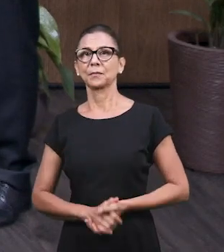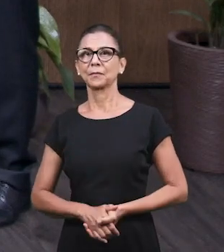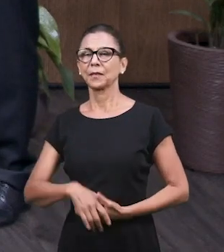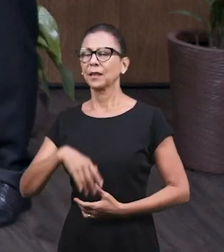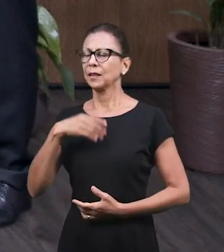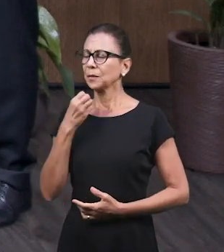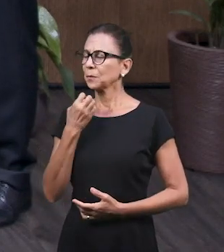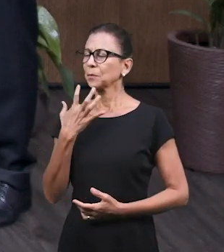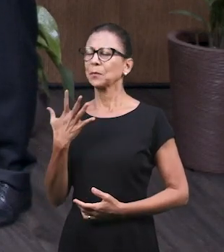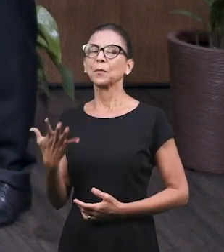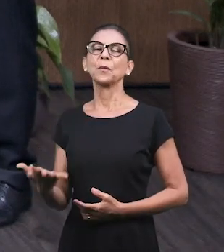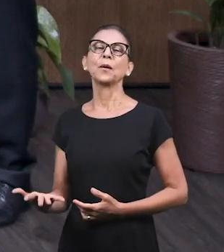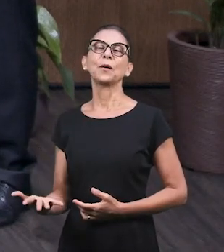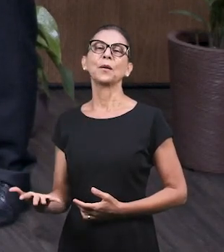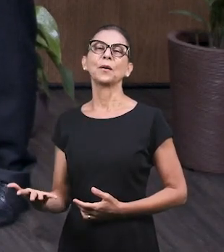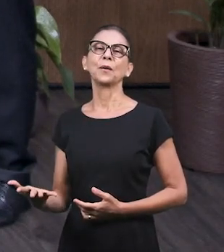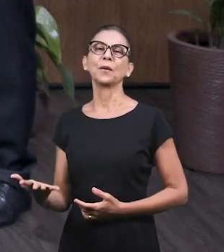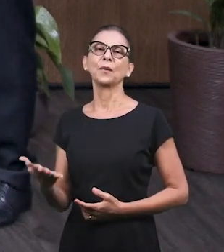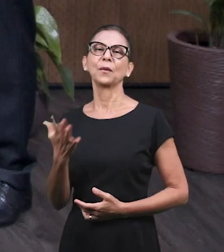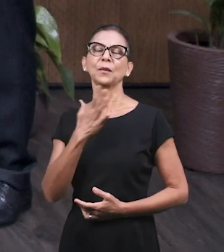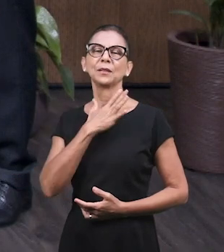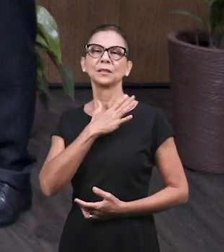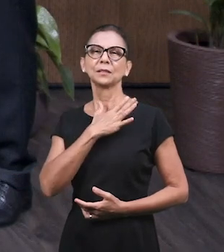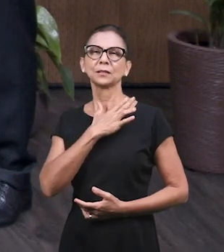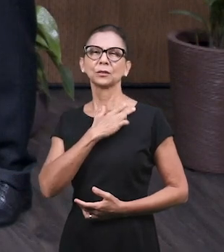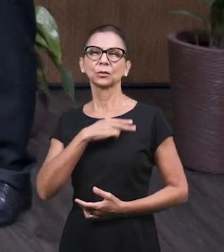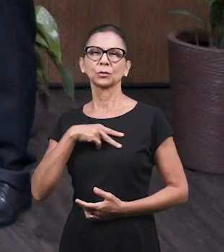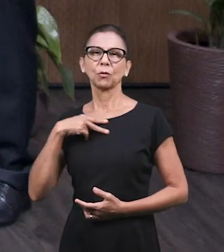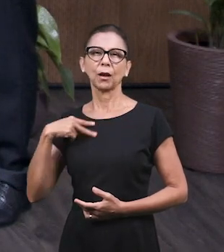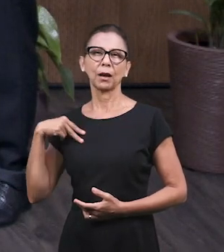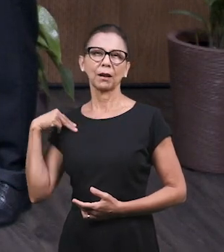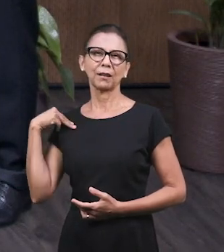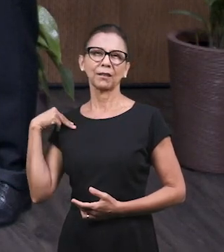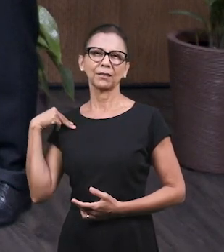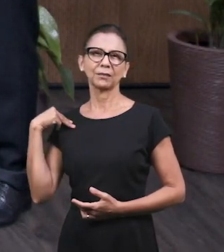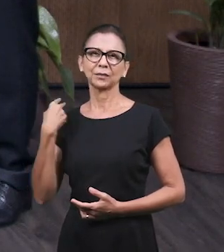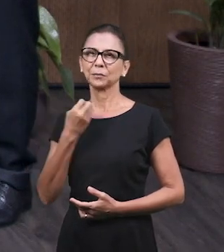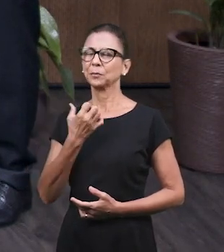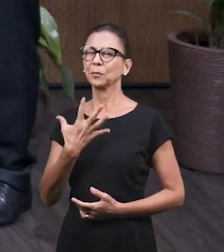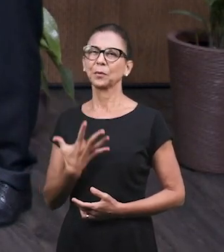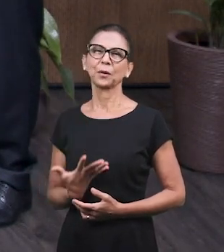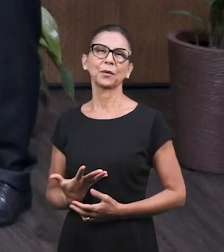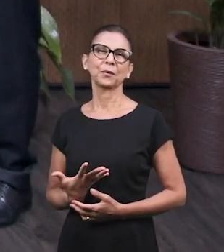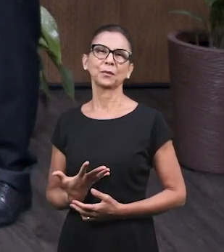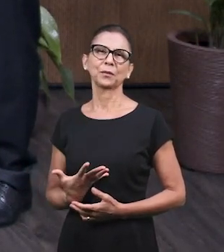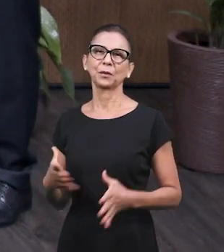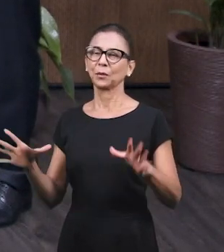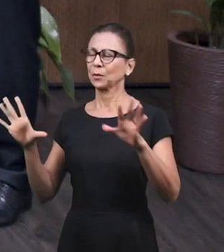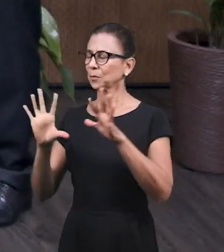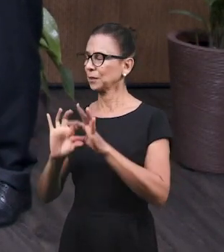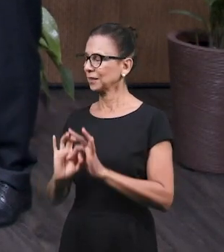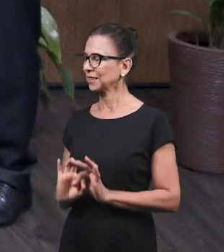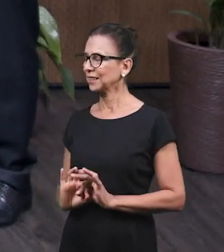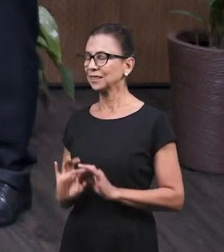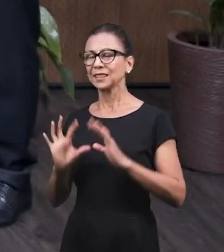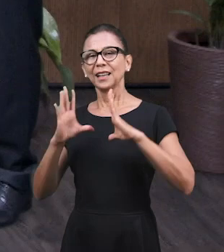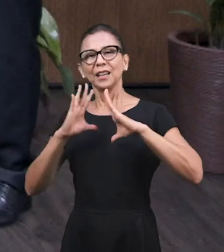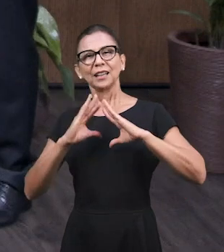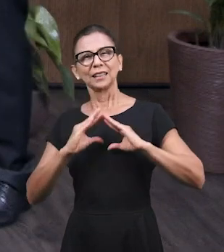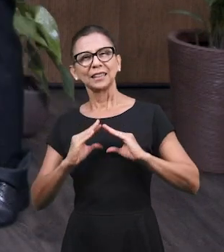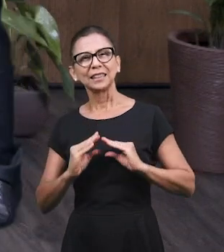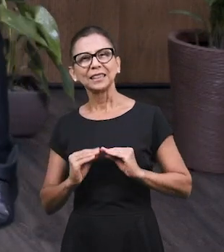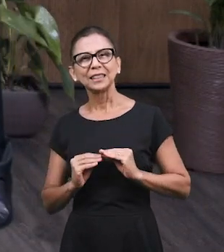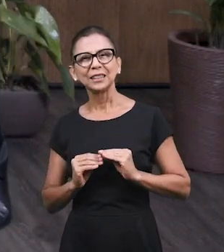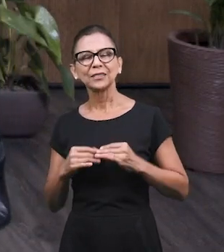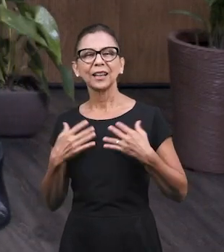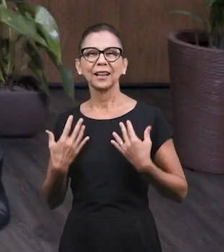vivre en communion. Et cette communion, regardez qu'est-ce que la parole dit. Comme il est bon et comme il est